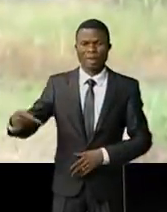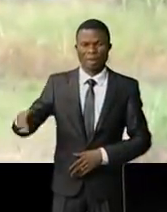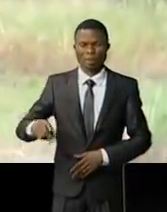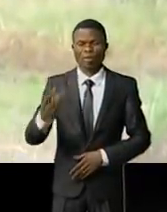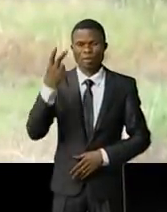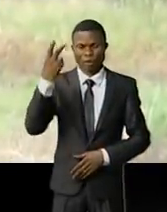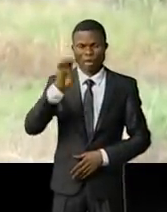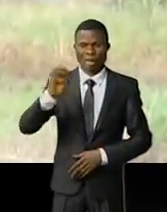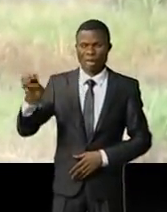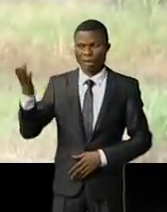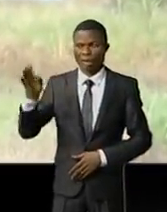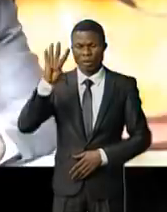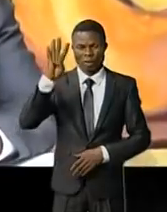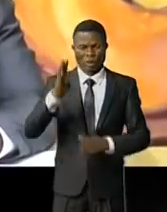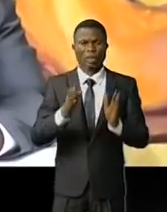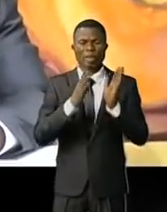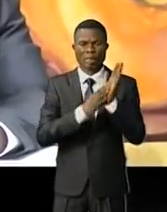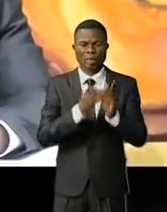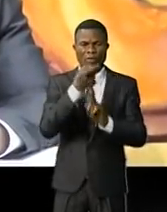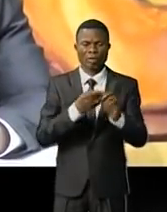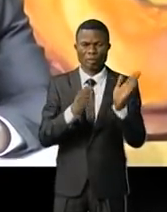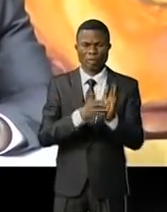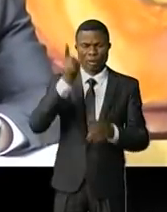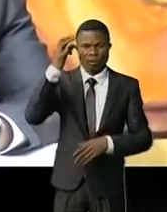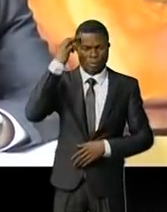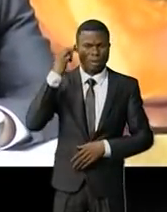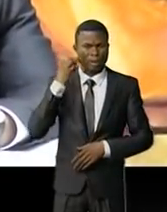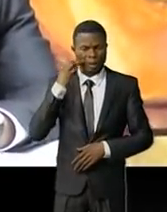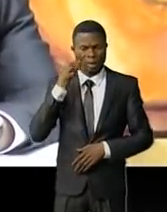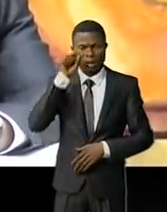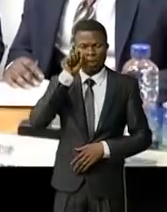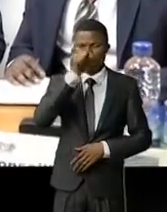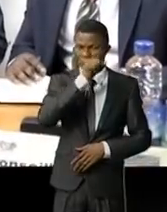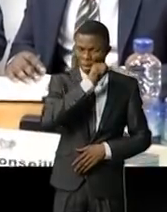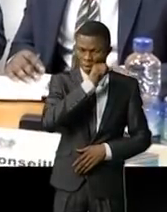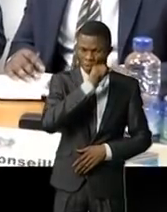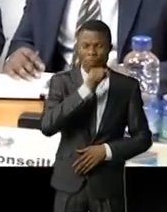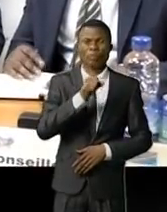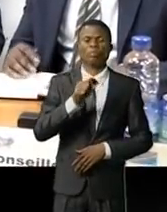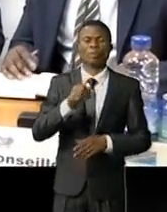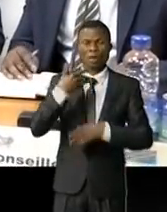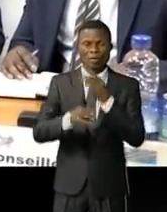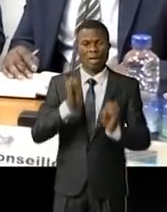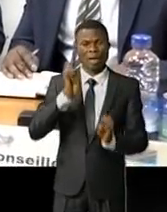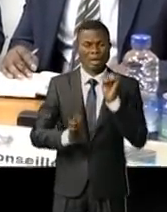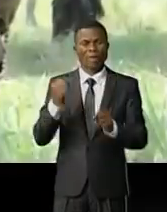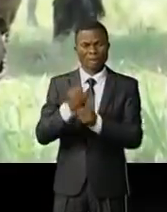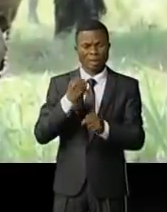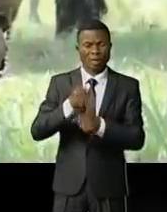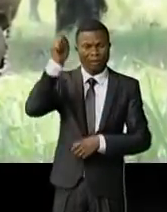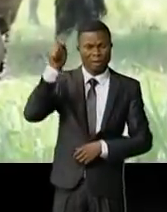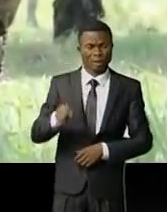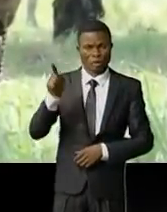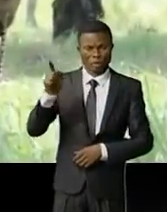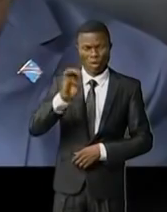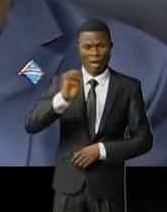siège. C'était le jeudi 9 septembre autour du Premier ministre Jean-Michel Samaloukonde Kyenge pour faire l'évaluation des opérations militaires